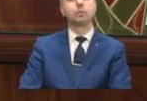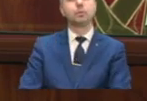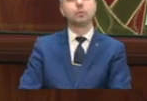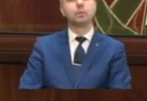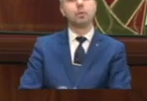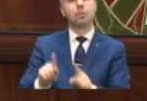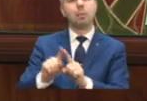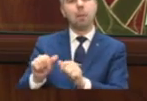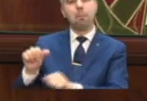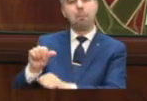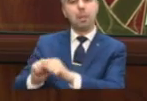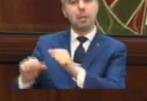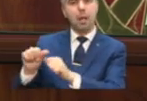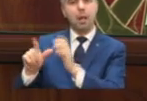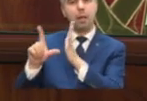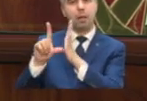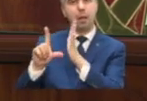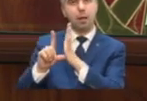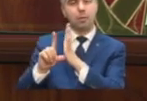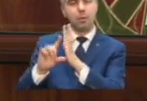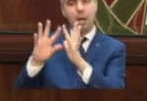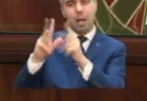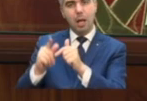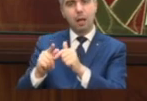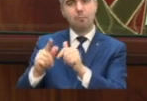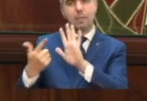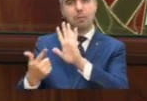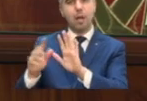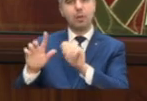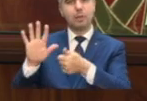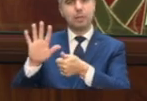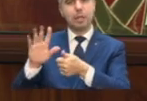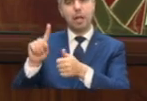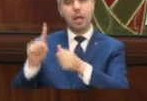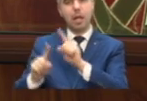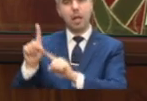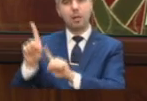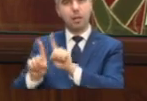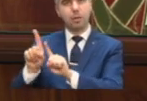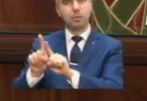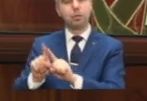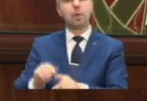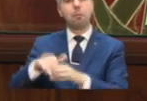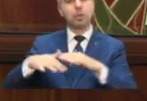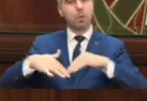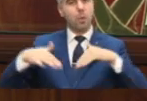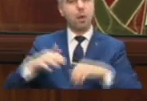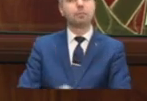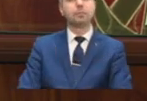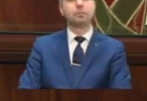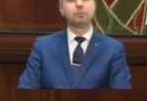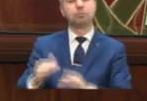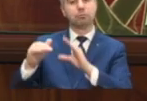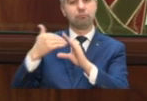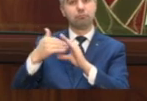يقضي بتغيير وتتميم القانون التنظيمي رقم 27/11 المتعلق بمجلس النواب. توصلت